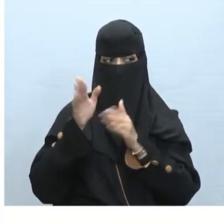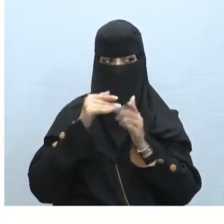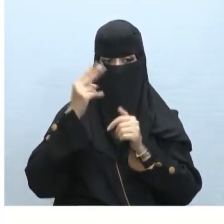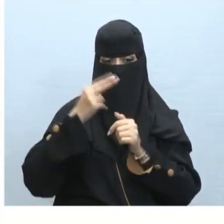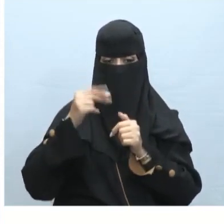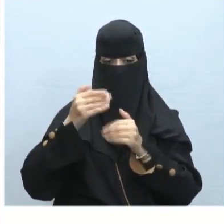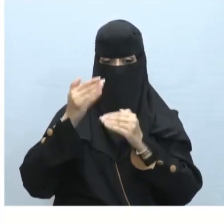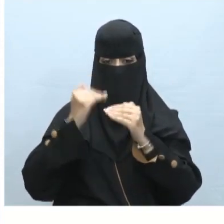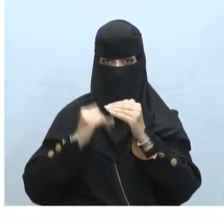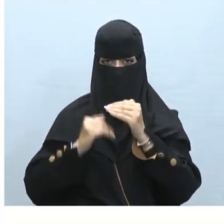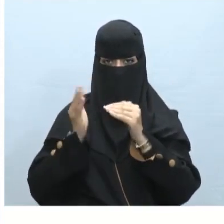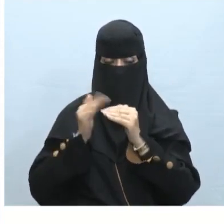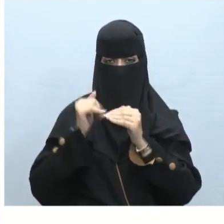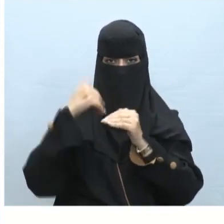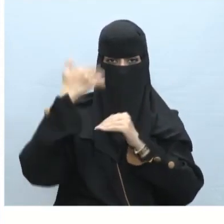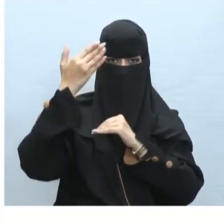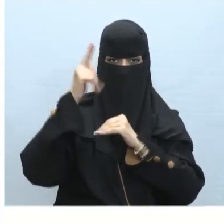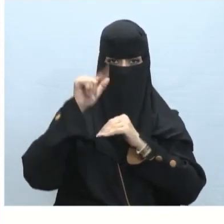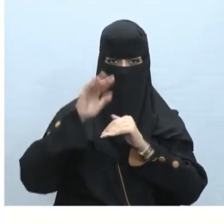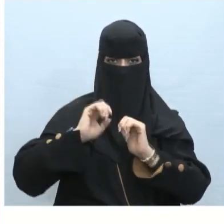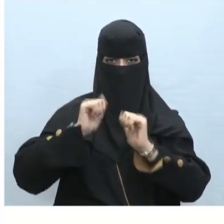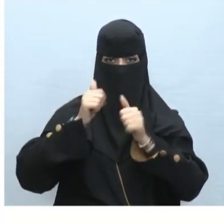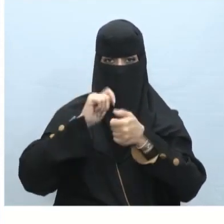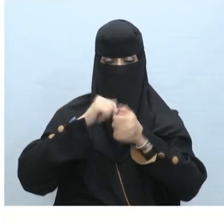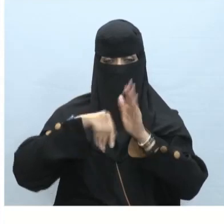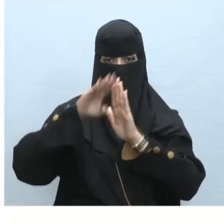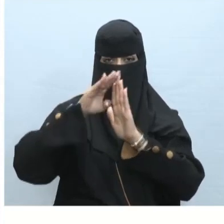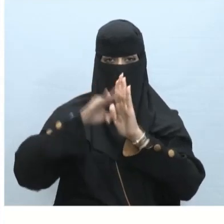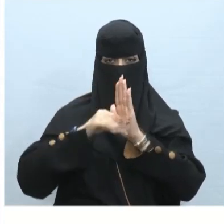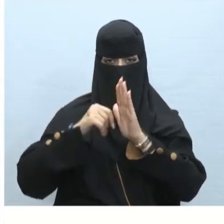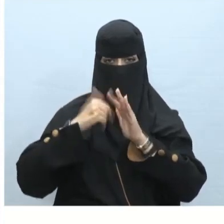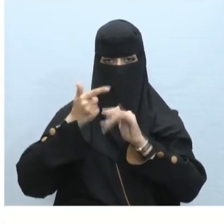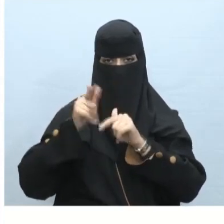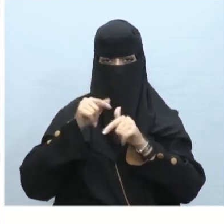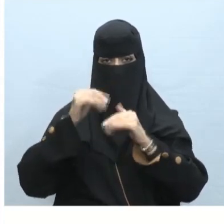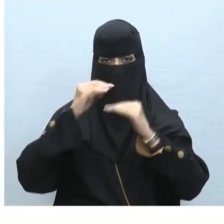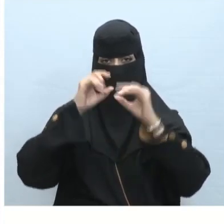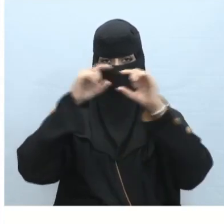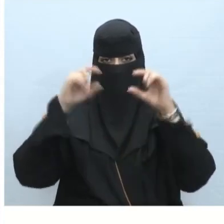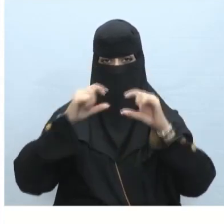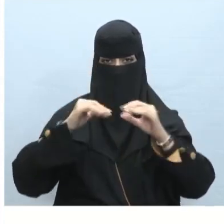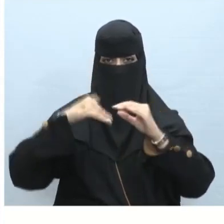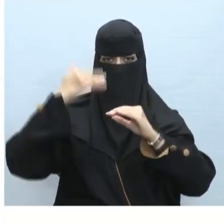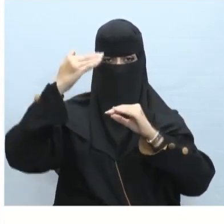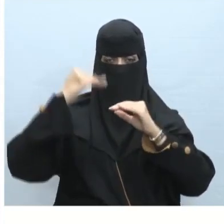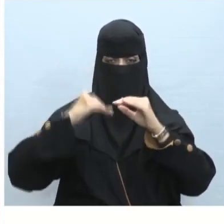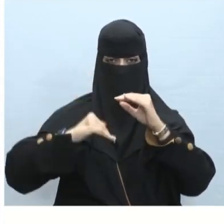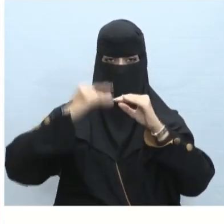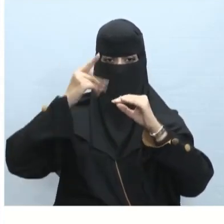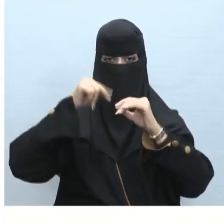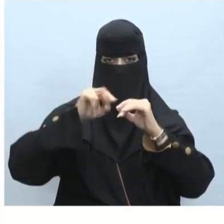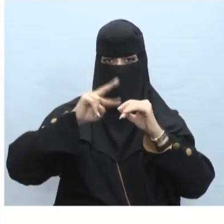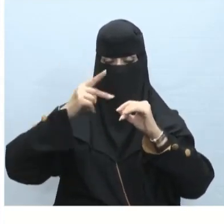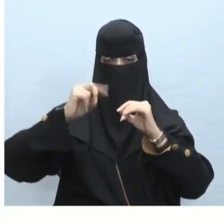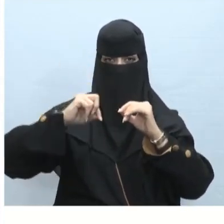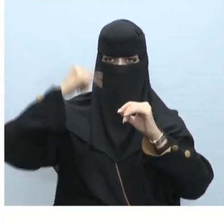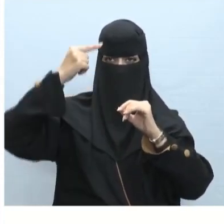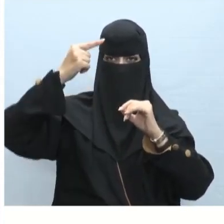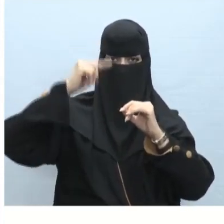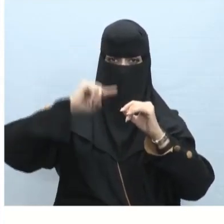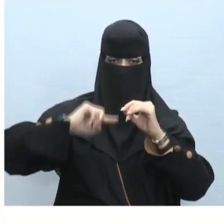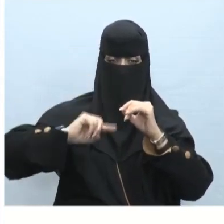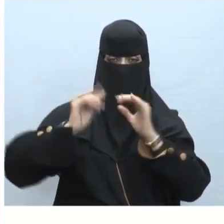التحريك لاسفل او تحريك لاعلى يمكنك تغيير ترتيب رسم سمارت ارت عن طريق الضغط على زري التحريك